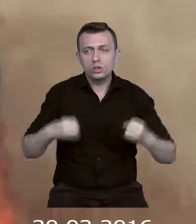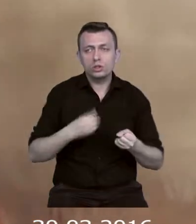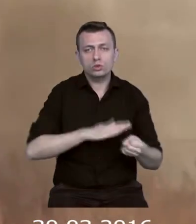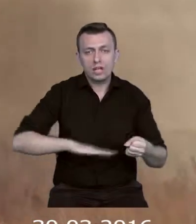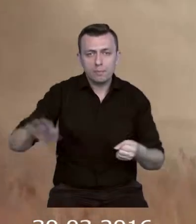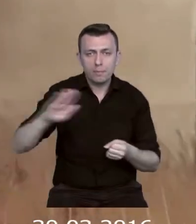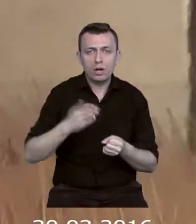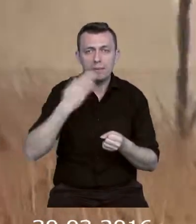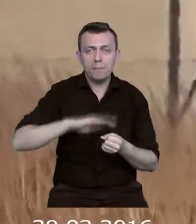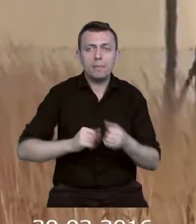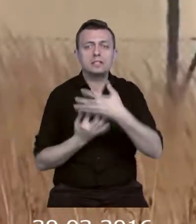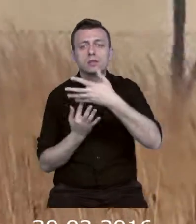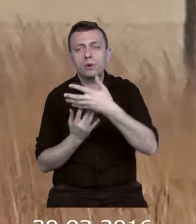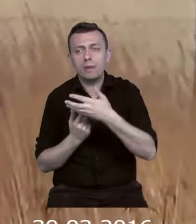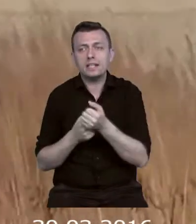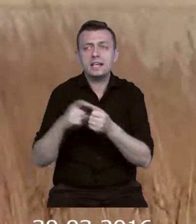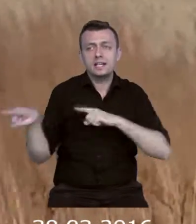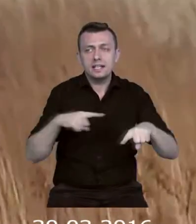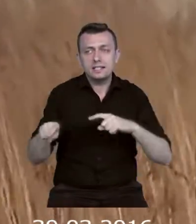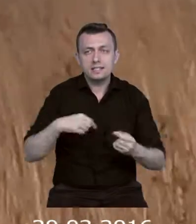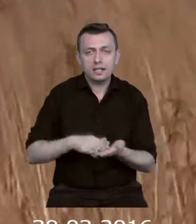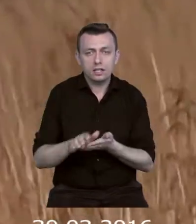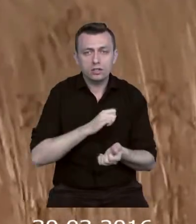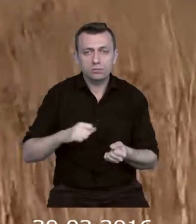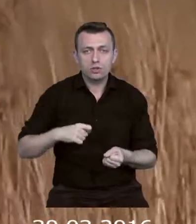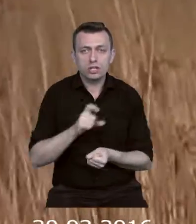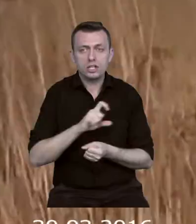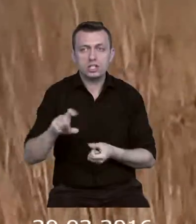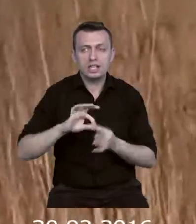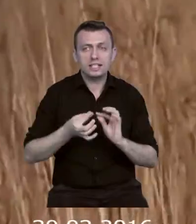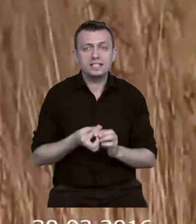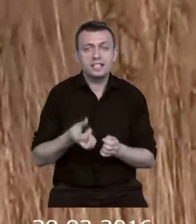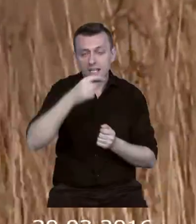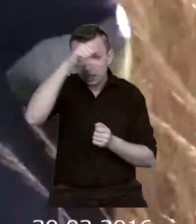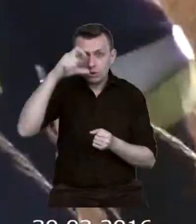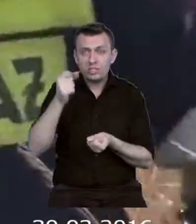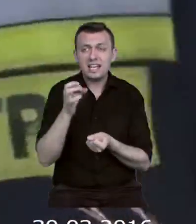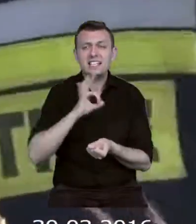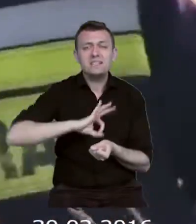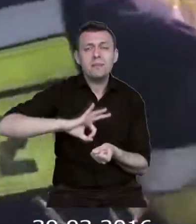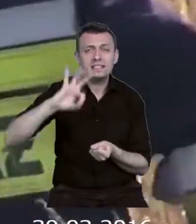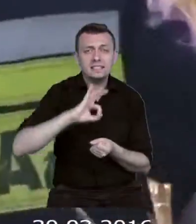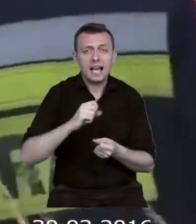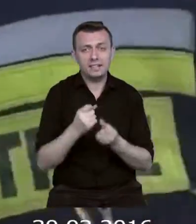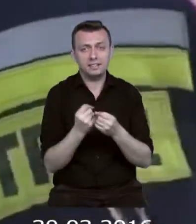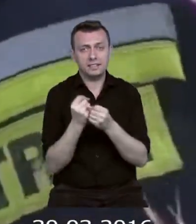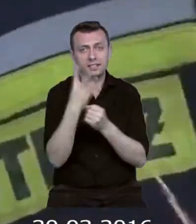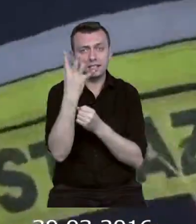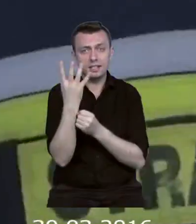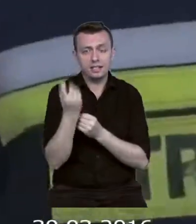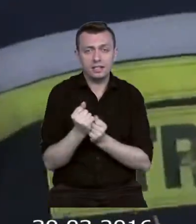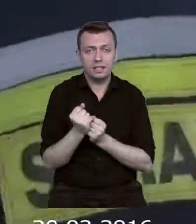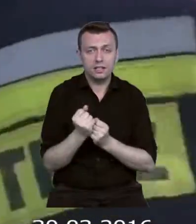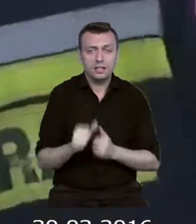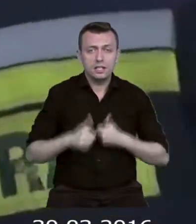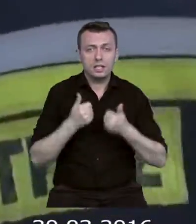miedzach pojawiają się niszczące płomienie. Jest to znak, że rozpoczyna się sezon na wypalanie traw. To jest walka z wiatrakami. Jeden